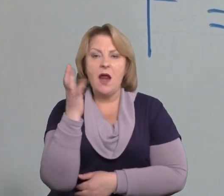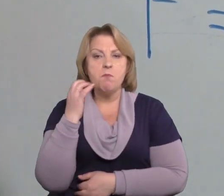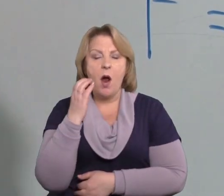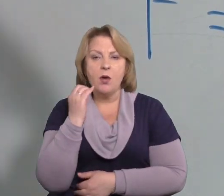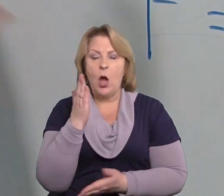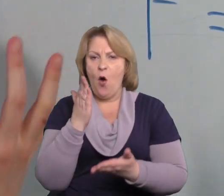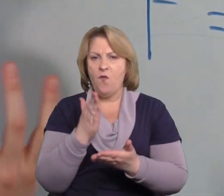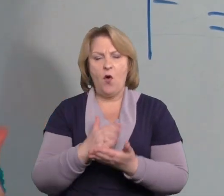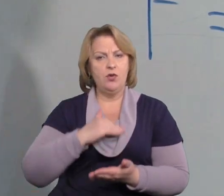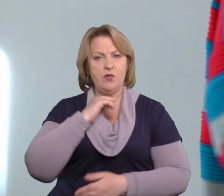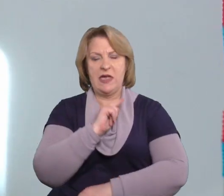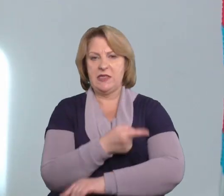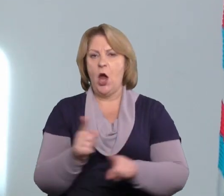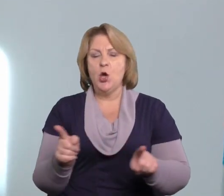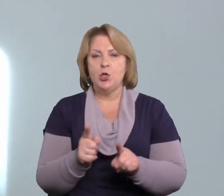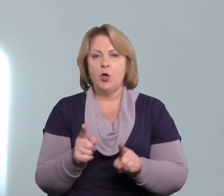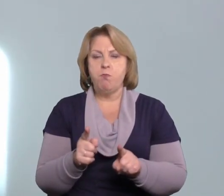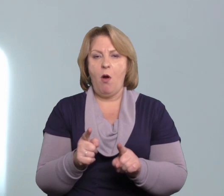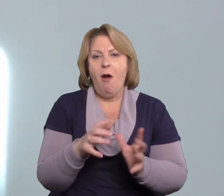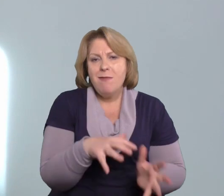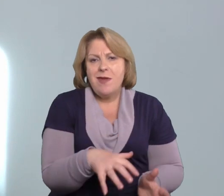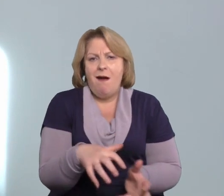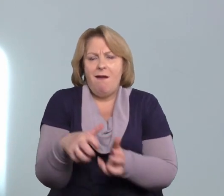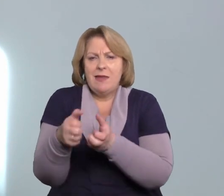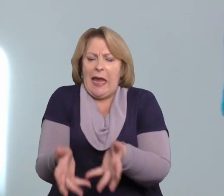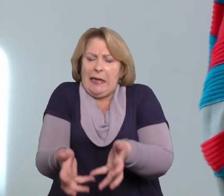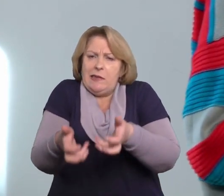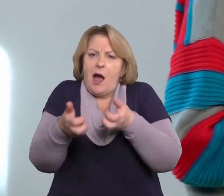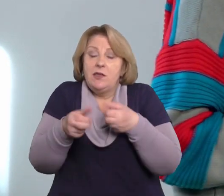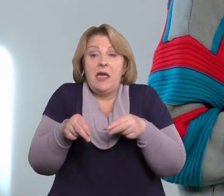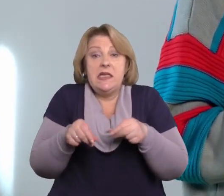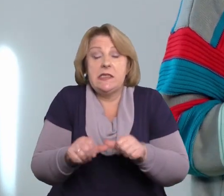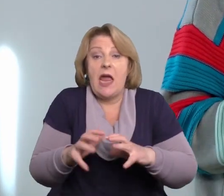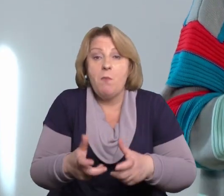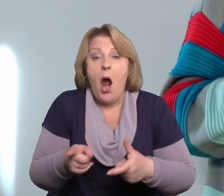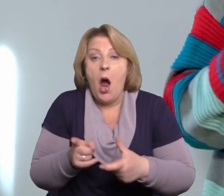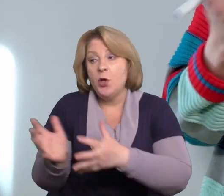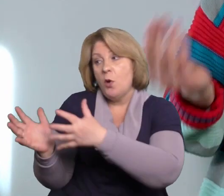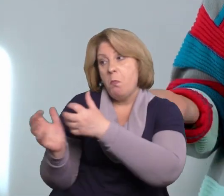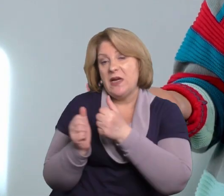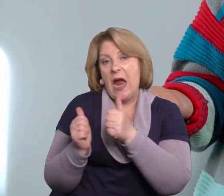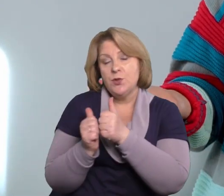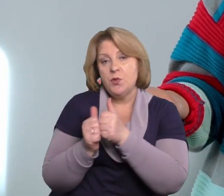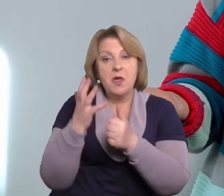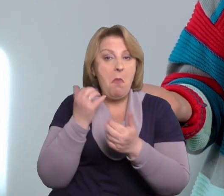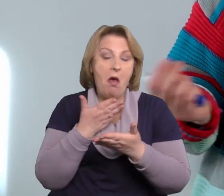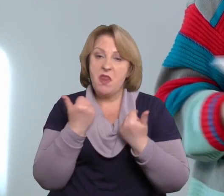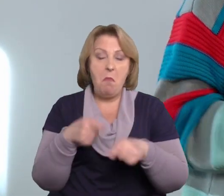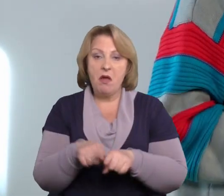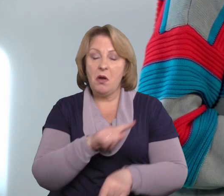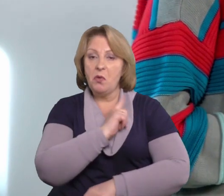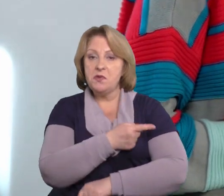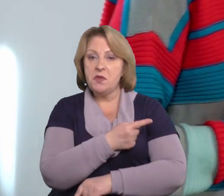володіє достатньою силою для того, щоб тягти на себе землю, а для того, щоб перетягнути сусіднє яблуко, немає такої